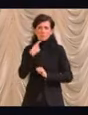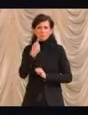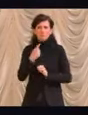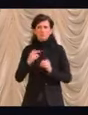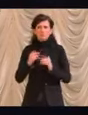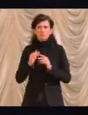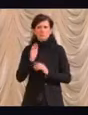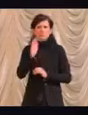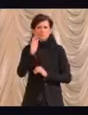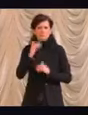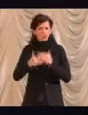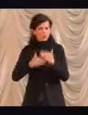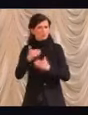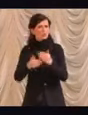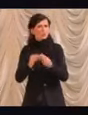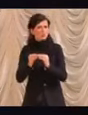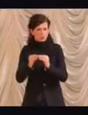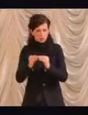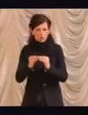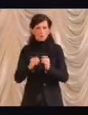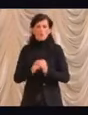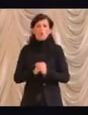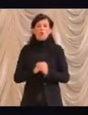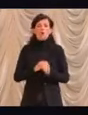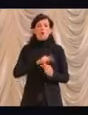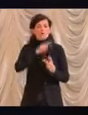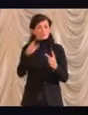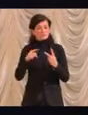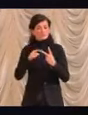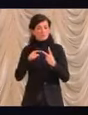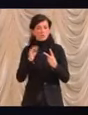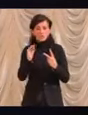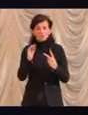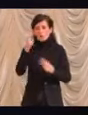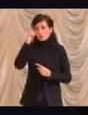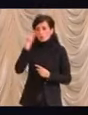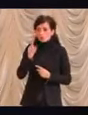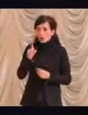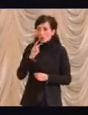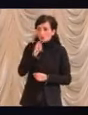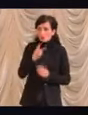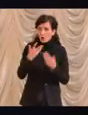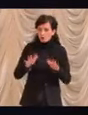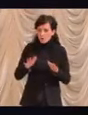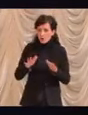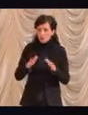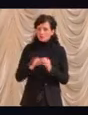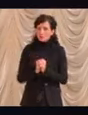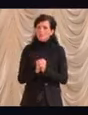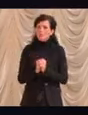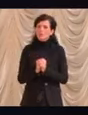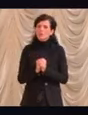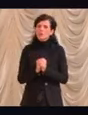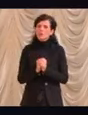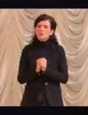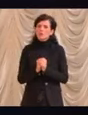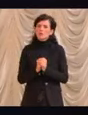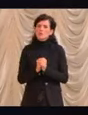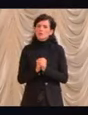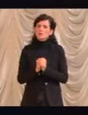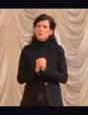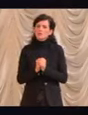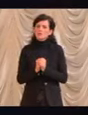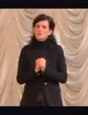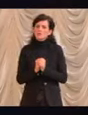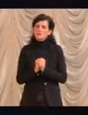chiederle, perché la prima parte non so se ha già risposto, ma è davvero in campo l'ipotesi di